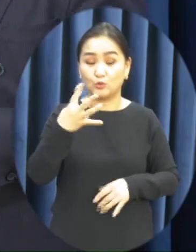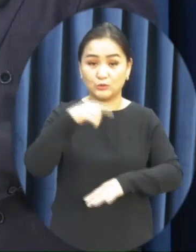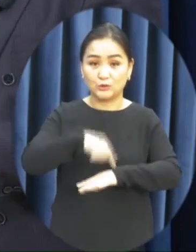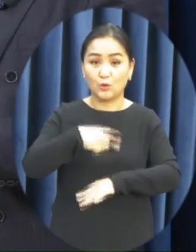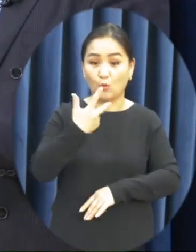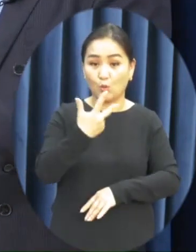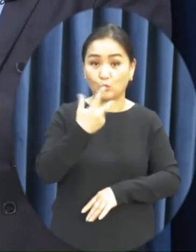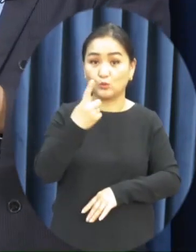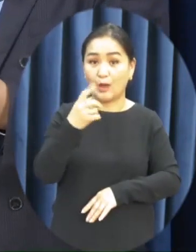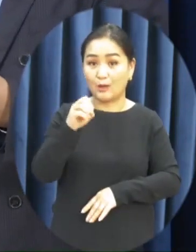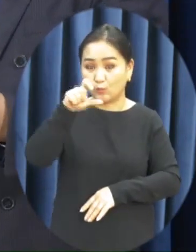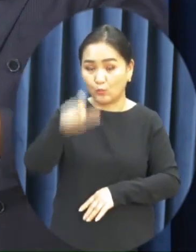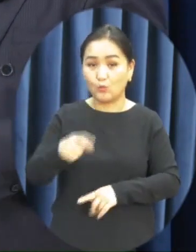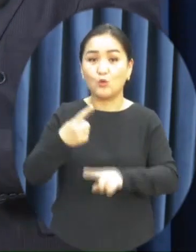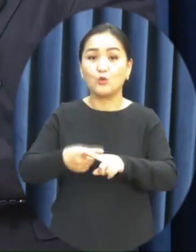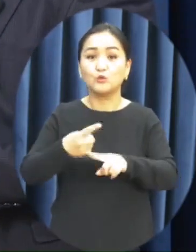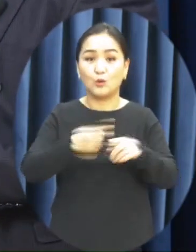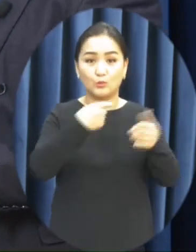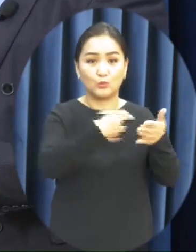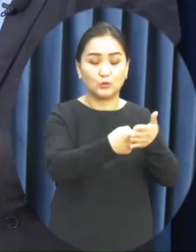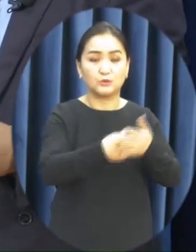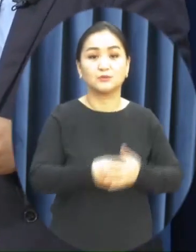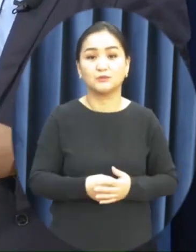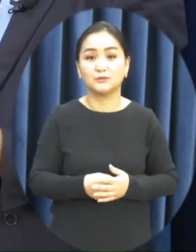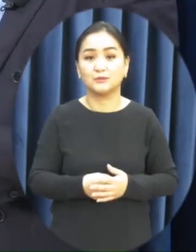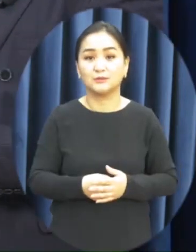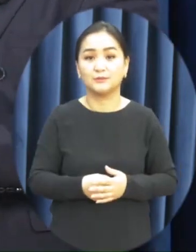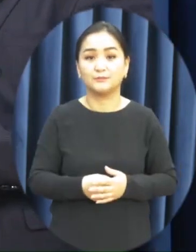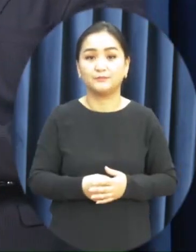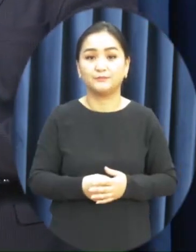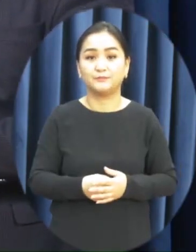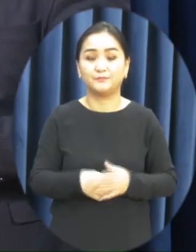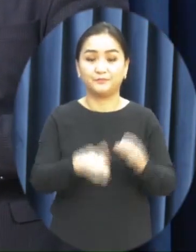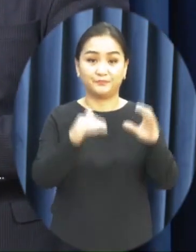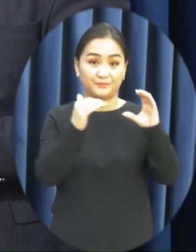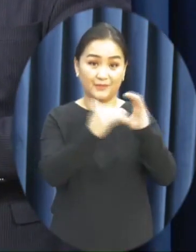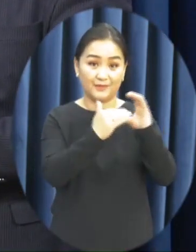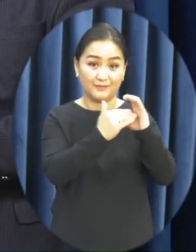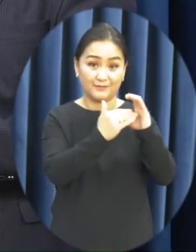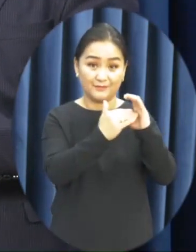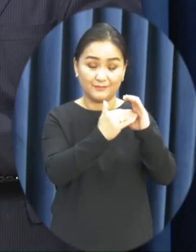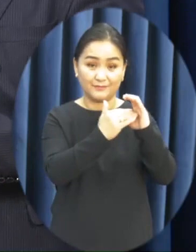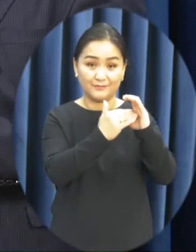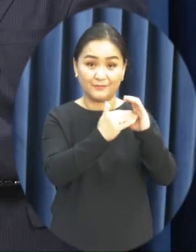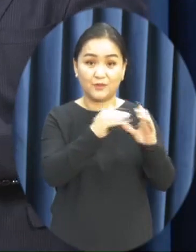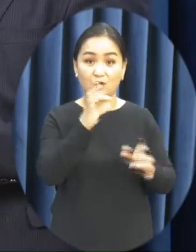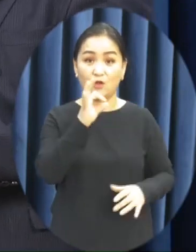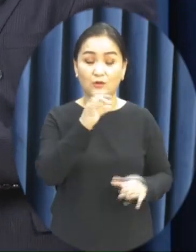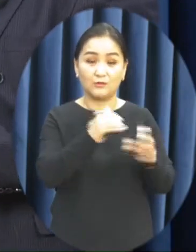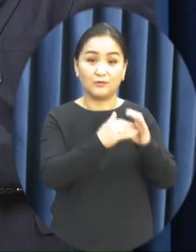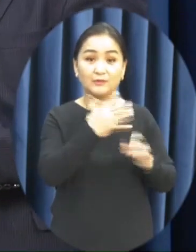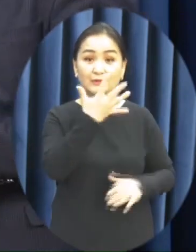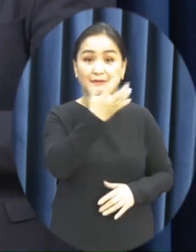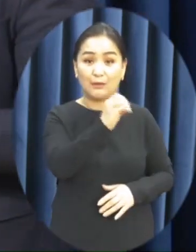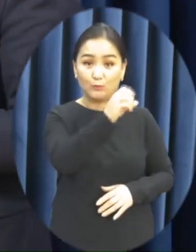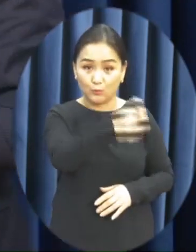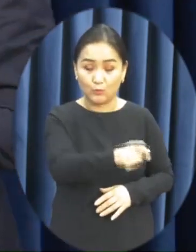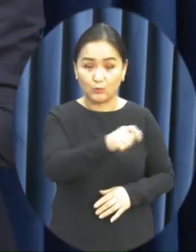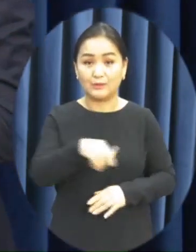ཀྱྱཁ སྱྱེ ཀྱེད འདེམམ པའོ ལསླམ ཏུ སྱེད ཕྱེ ཀྱི ཀྱིན ཀྱེད ཀྱེ དེད ཁ ཀྱི